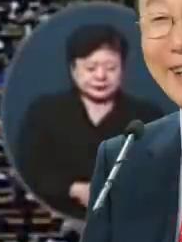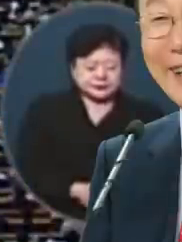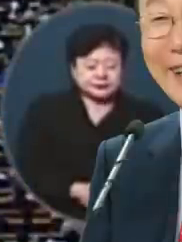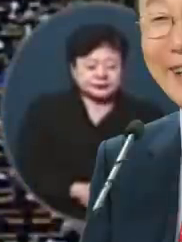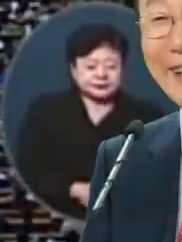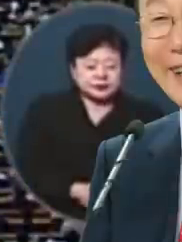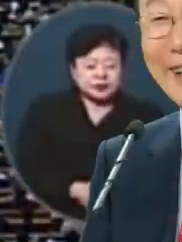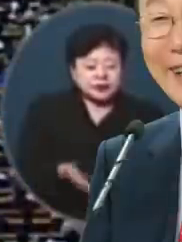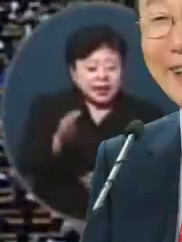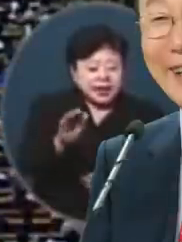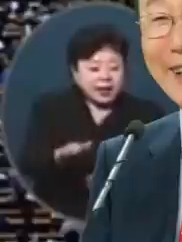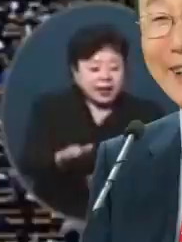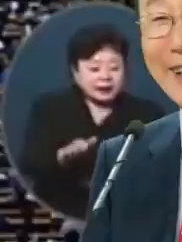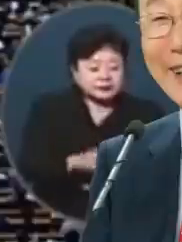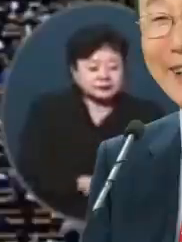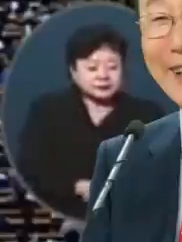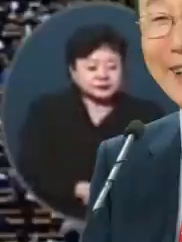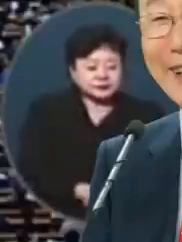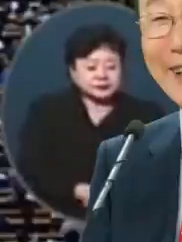그런데